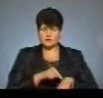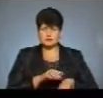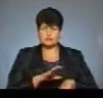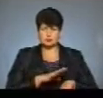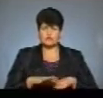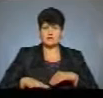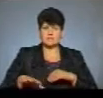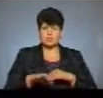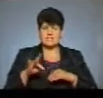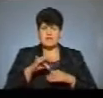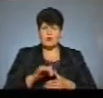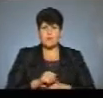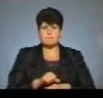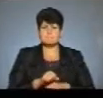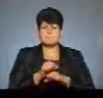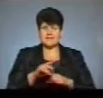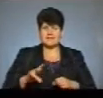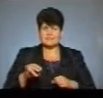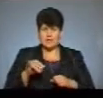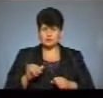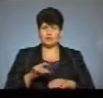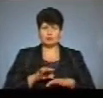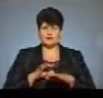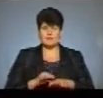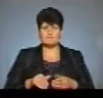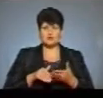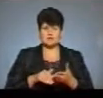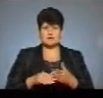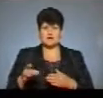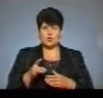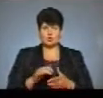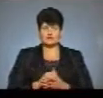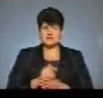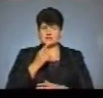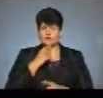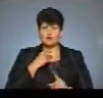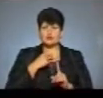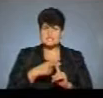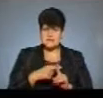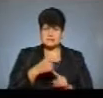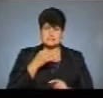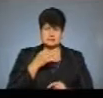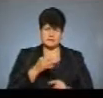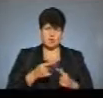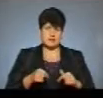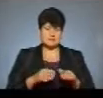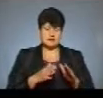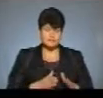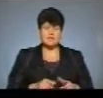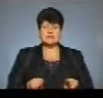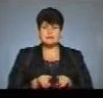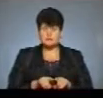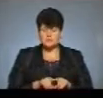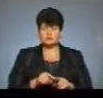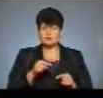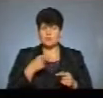площі Героїв Євромайдану. Його провели волонтери районного товариства Червоного Хреста, каже організаторка Наталія Ружницька. Також, за її словами,